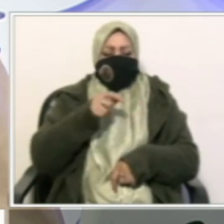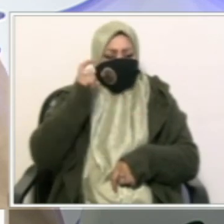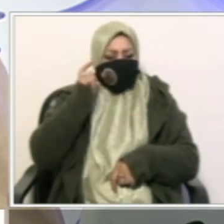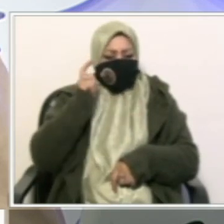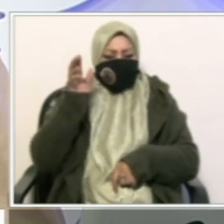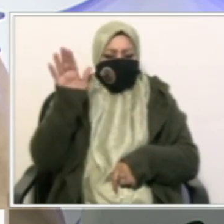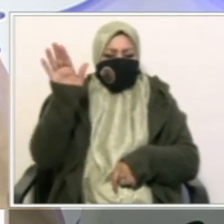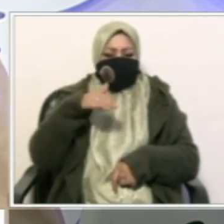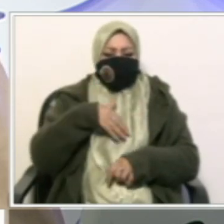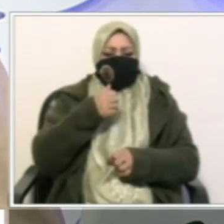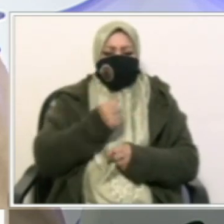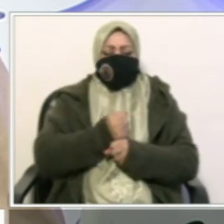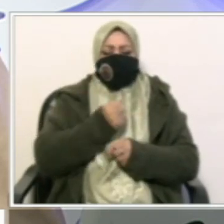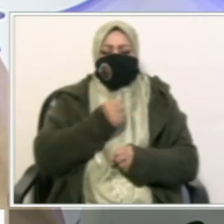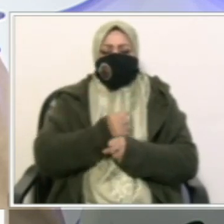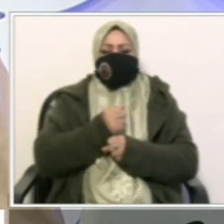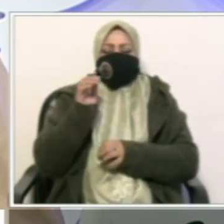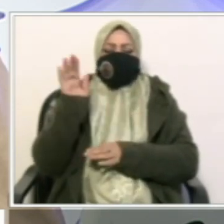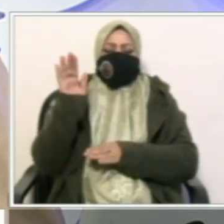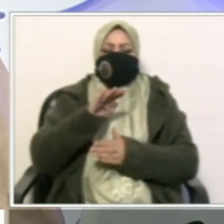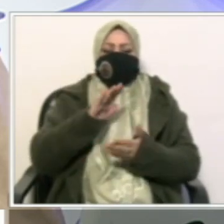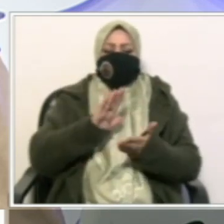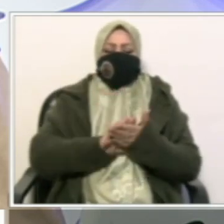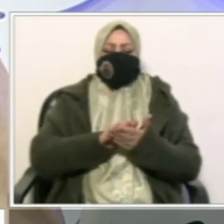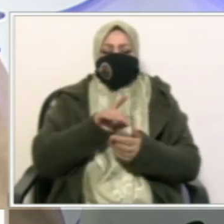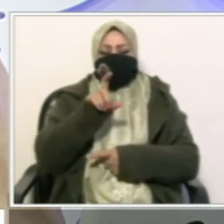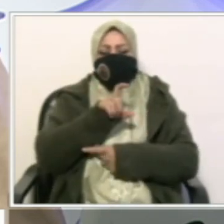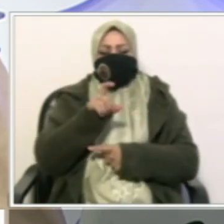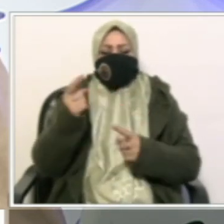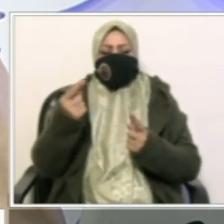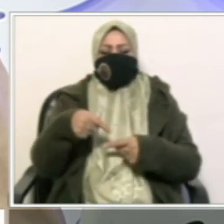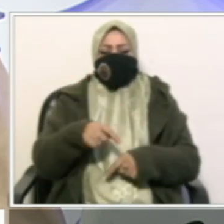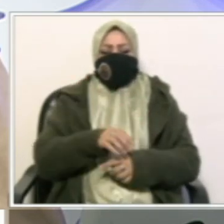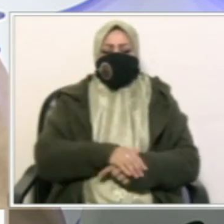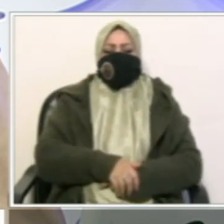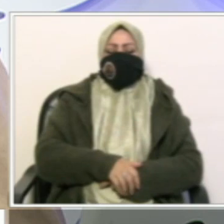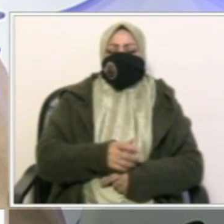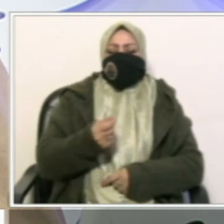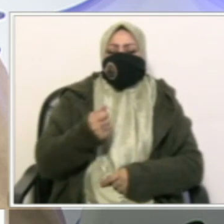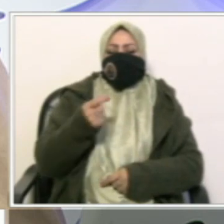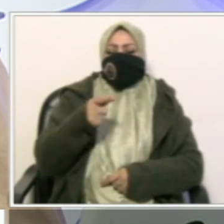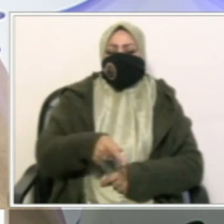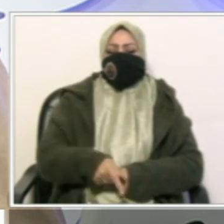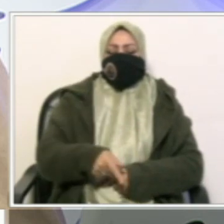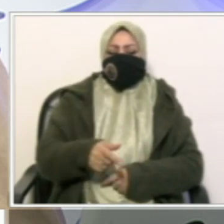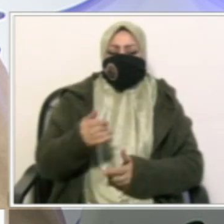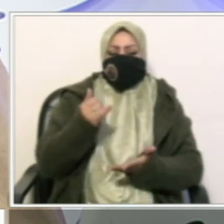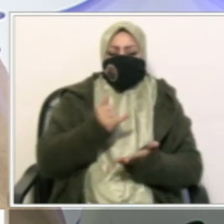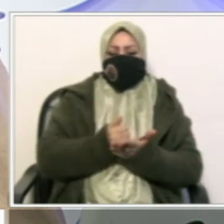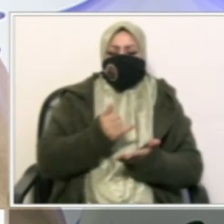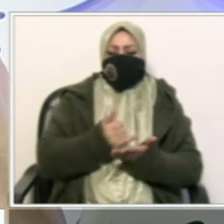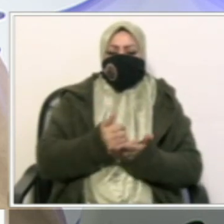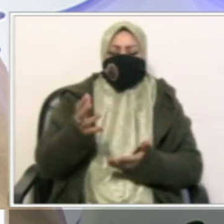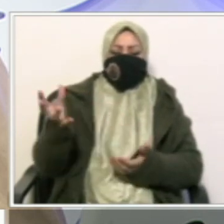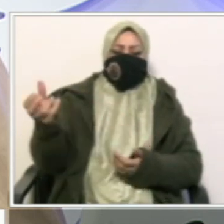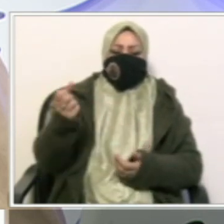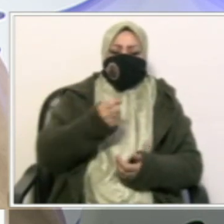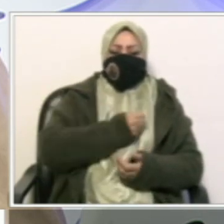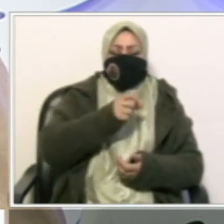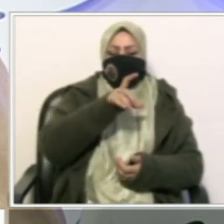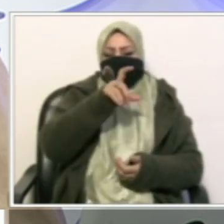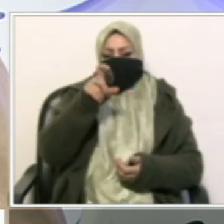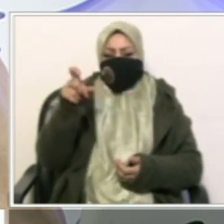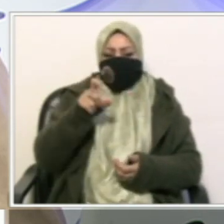الإسلام مقابل مال. أما لو يخدم يعالج المسلمين في ليبيا وفي مصر في تونس في بلاد من